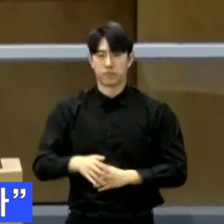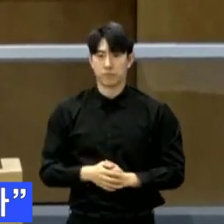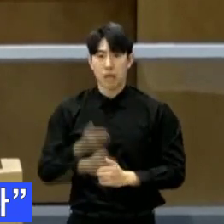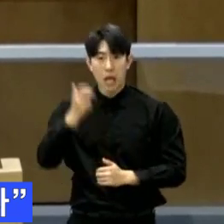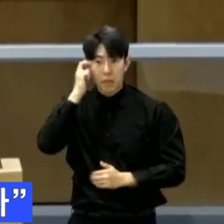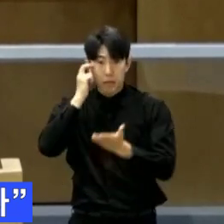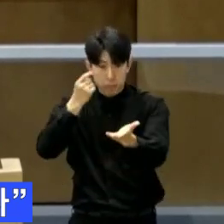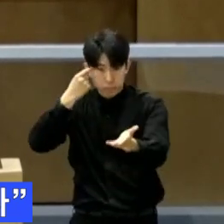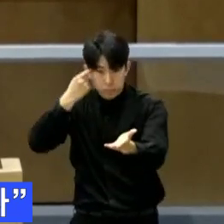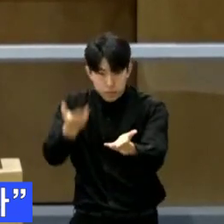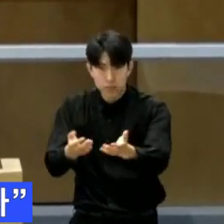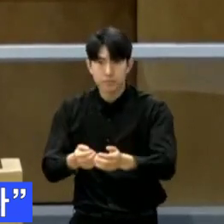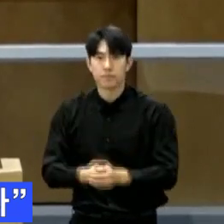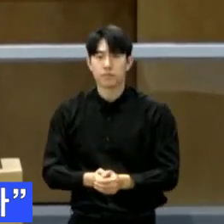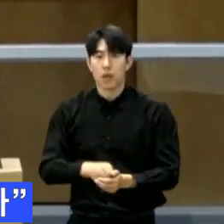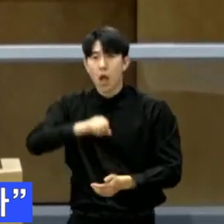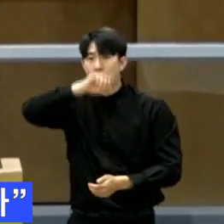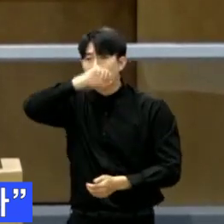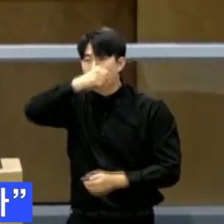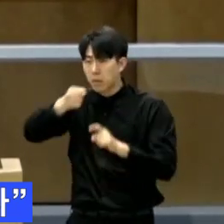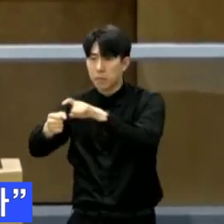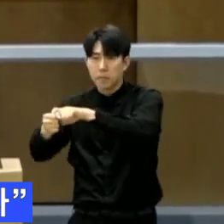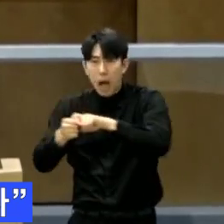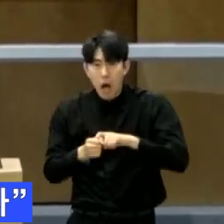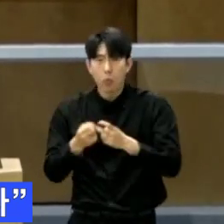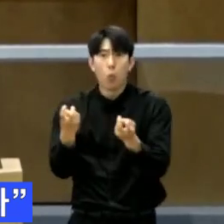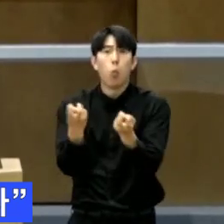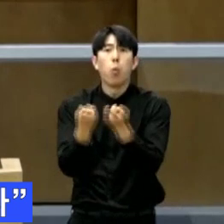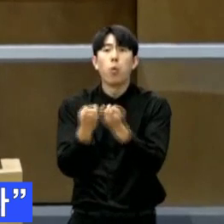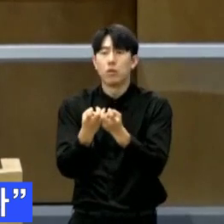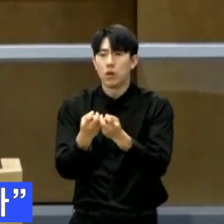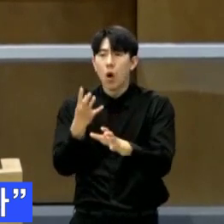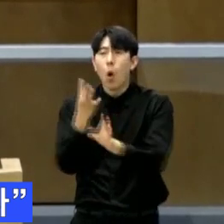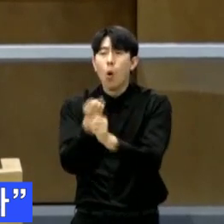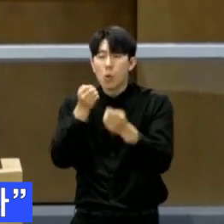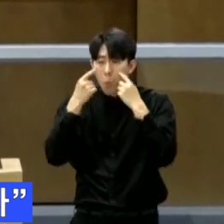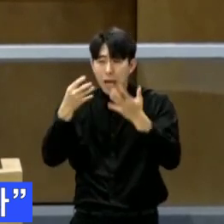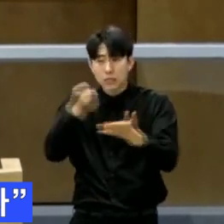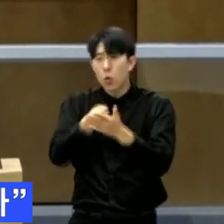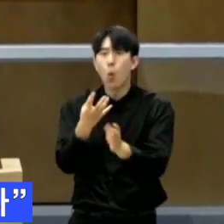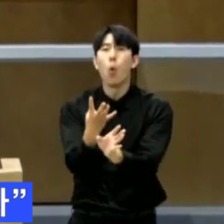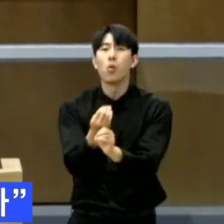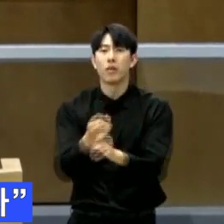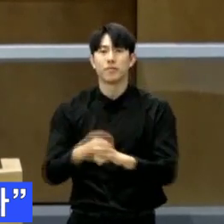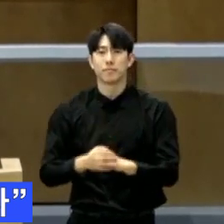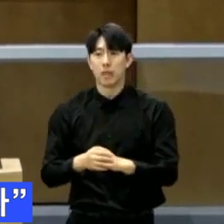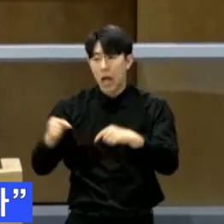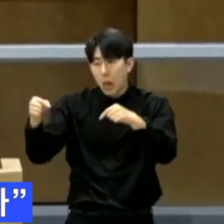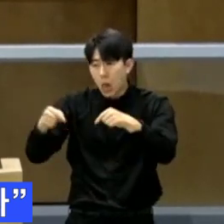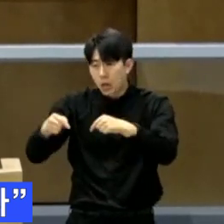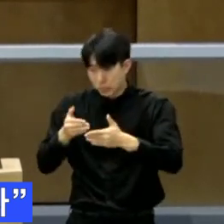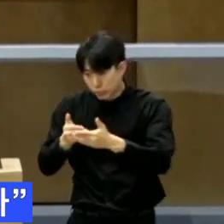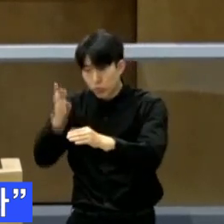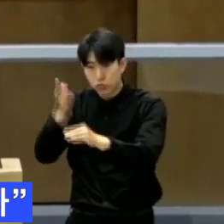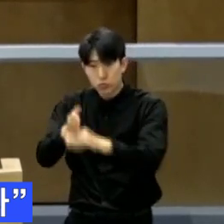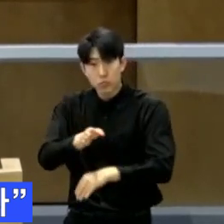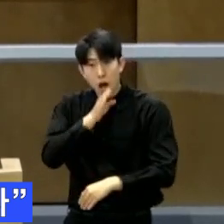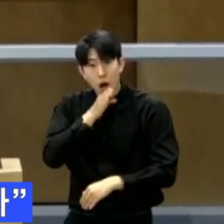지사님께 묻고 싶습니다. 재원 조달 방안은 언제 확정되는 것입니까? 협의는 하고 계신